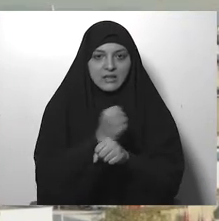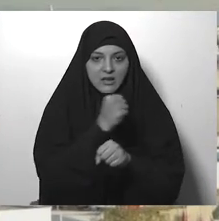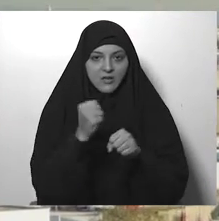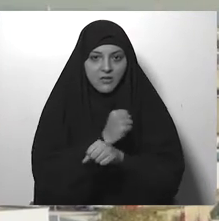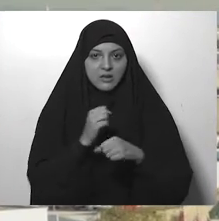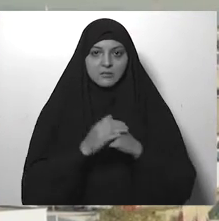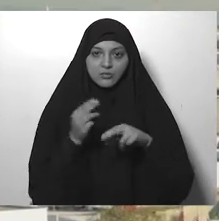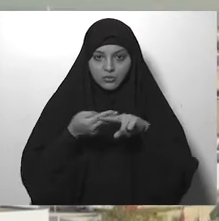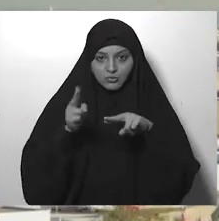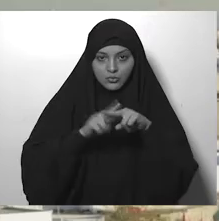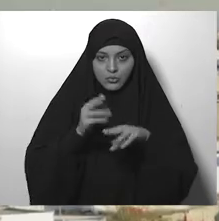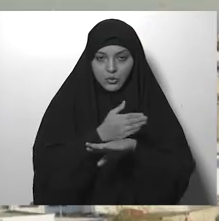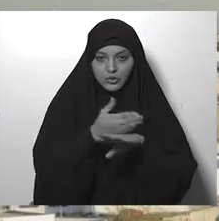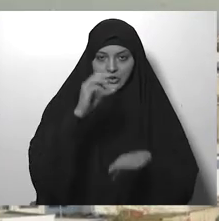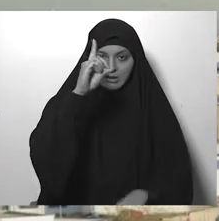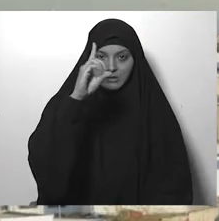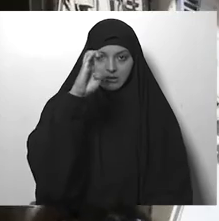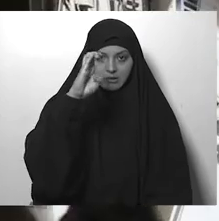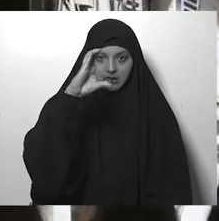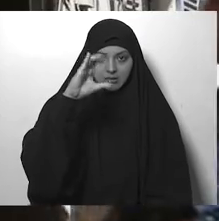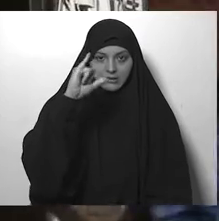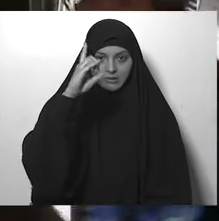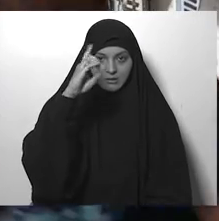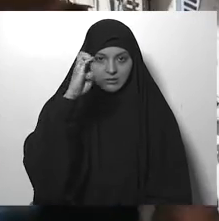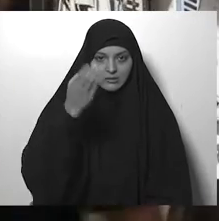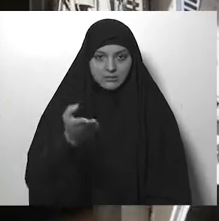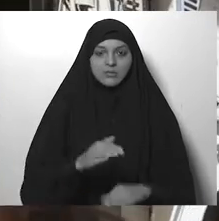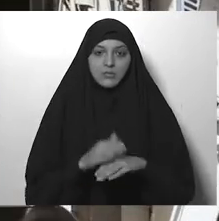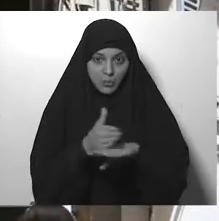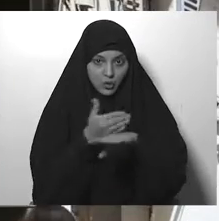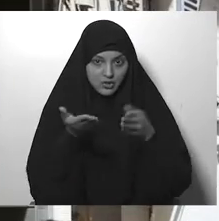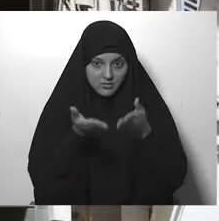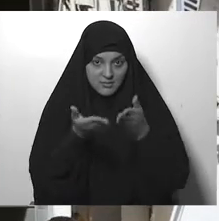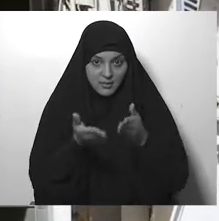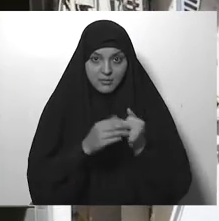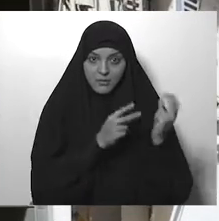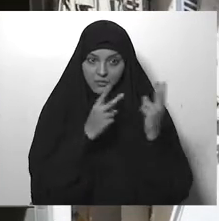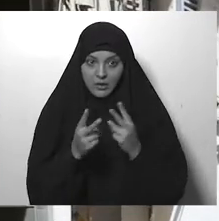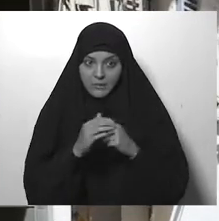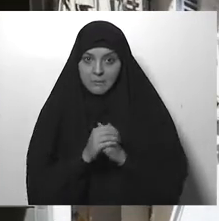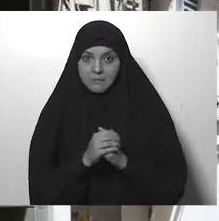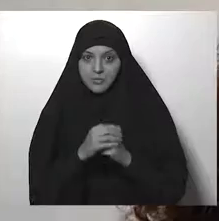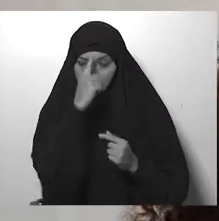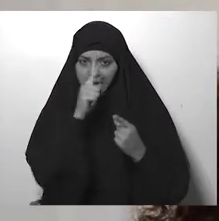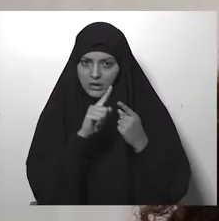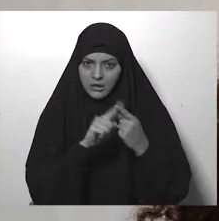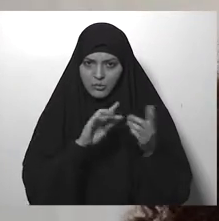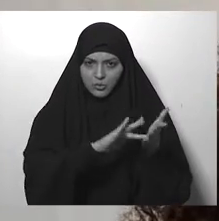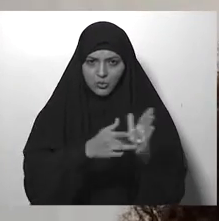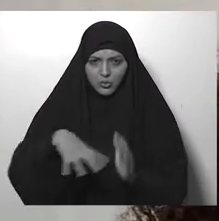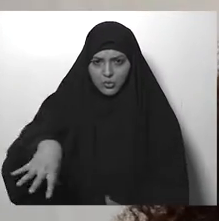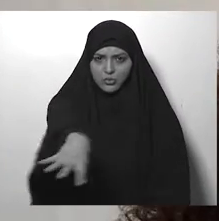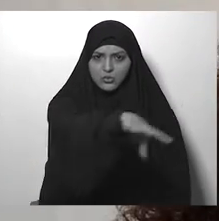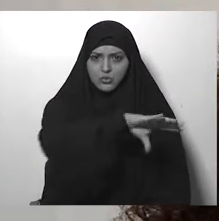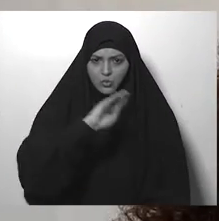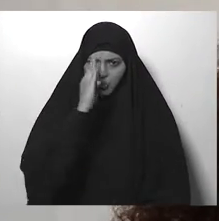sur le projet design le projet de design vient en fait dans un contexte où toute la région